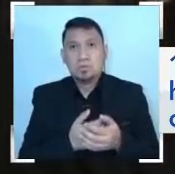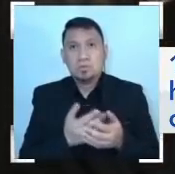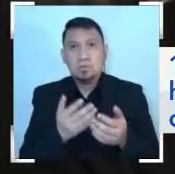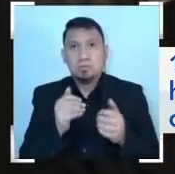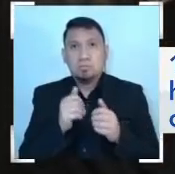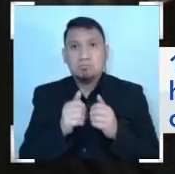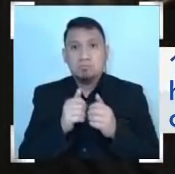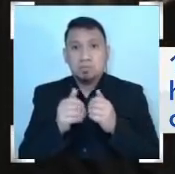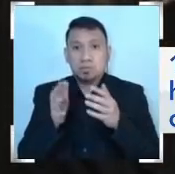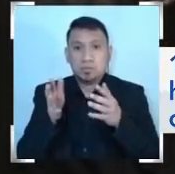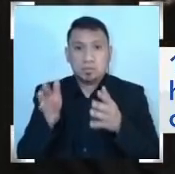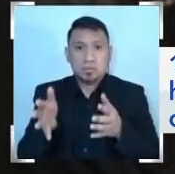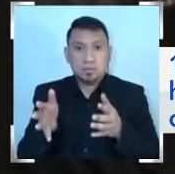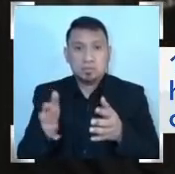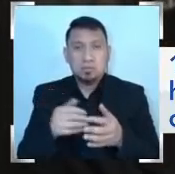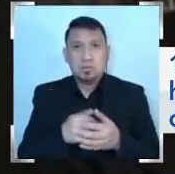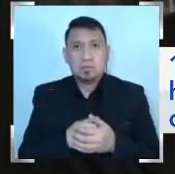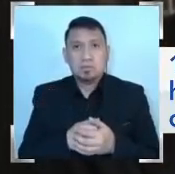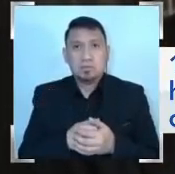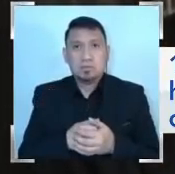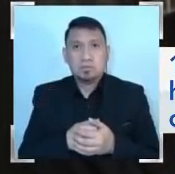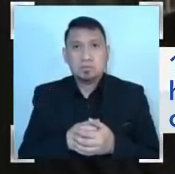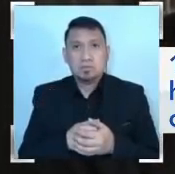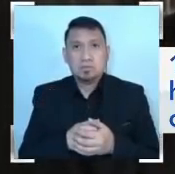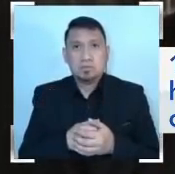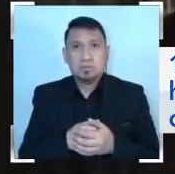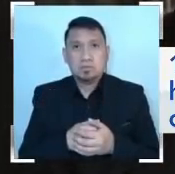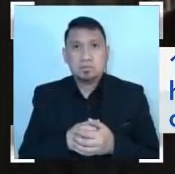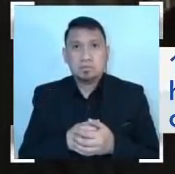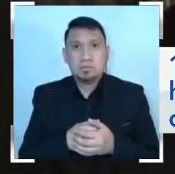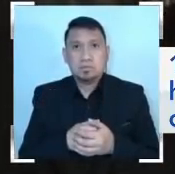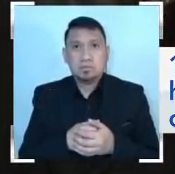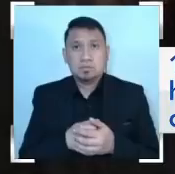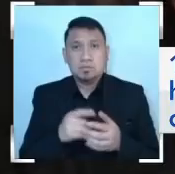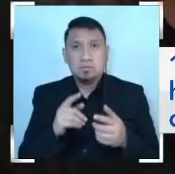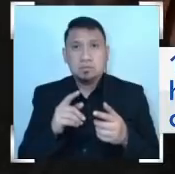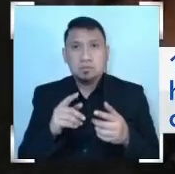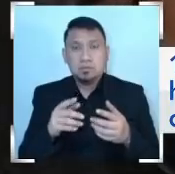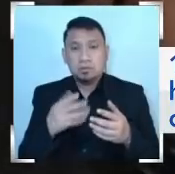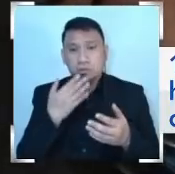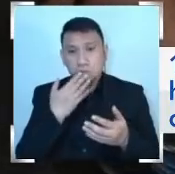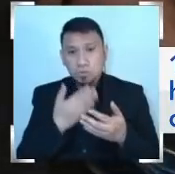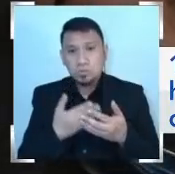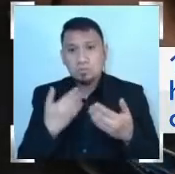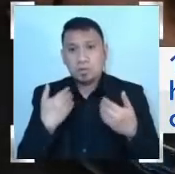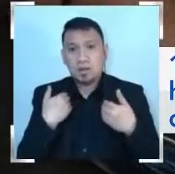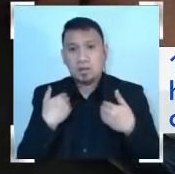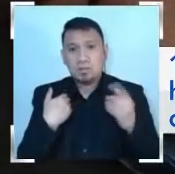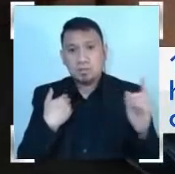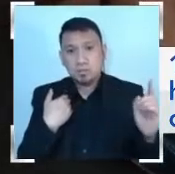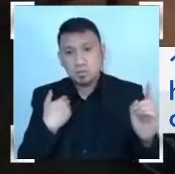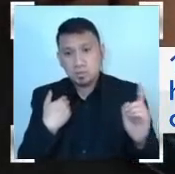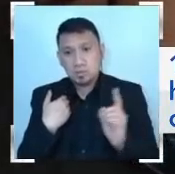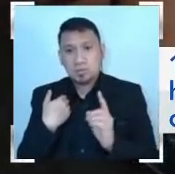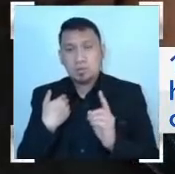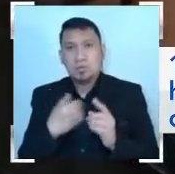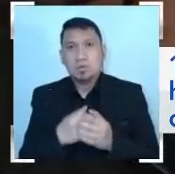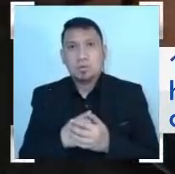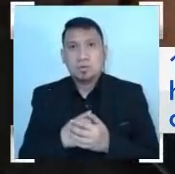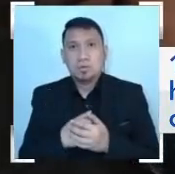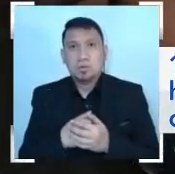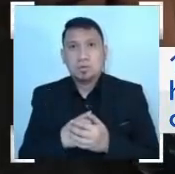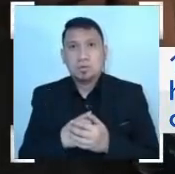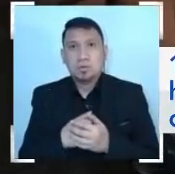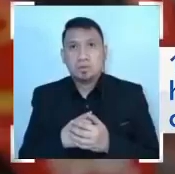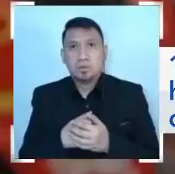natakot. Sa kasamaang palad naman po ay may dumaan. May dumaan na nagtatarap na